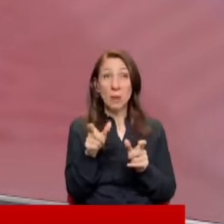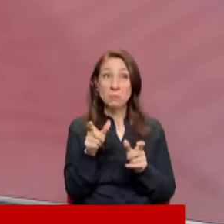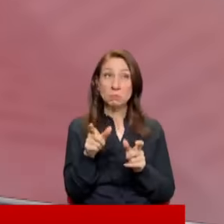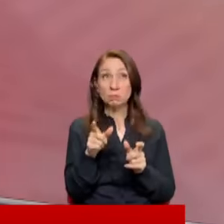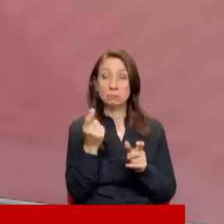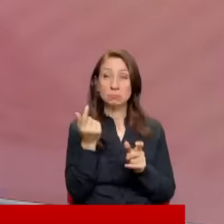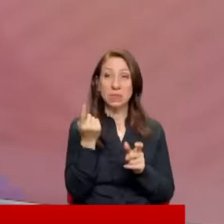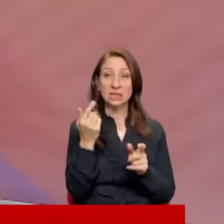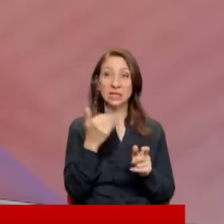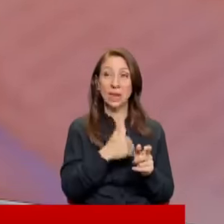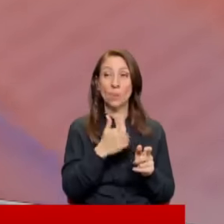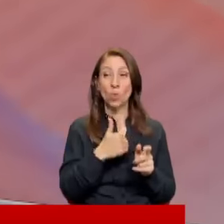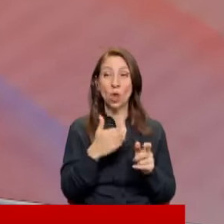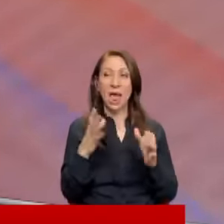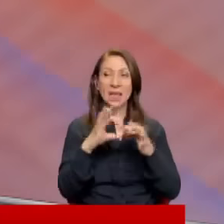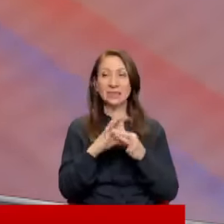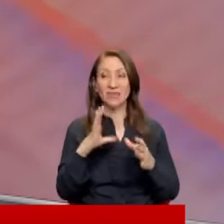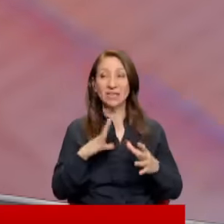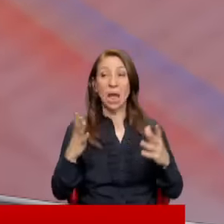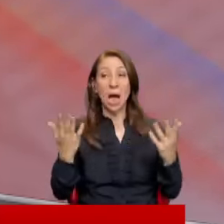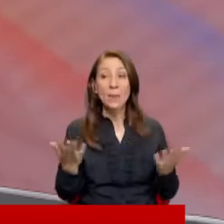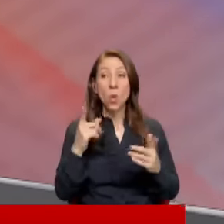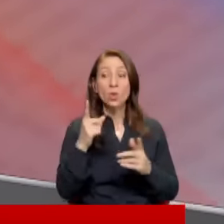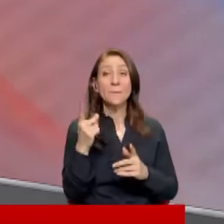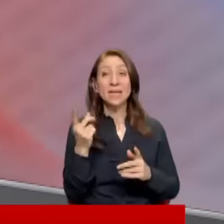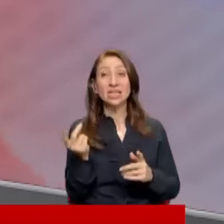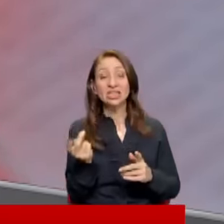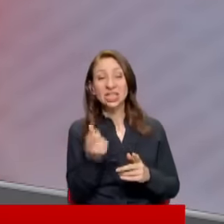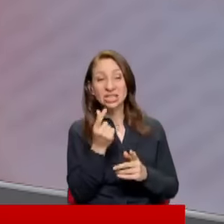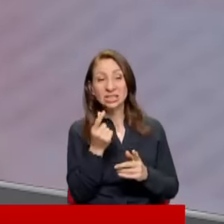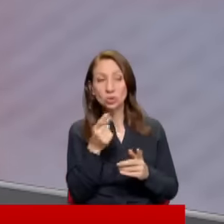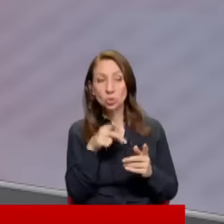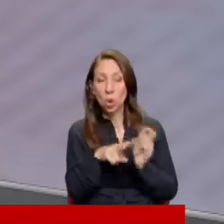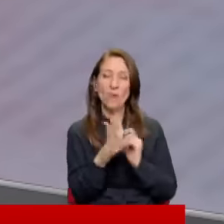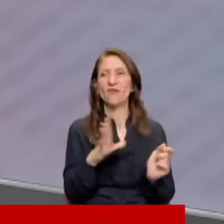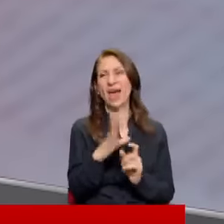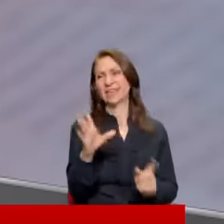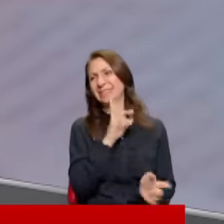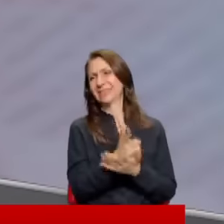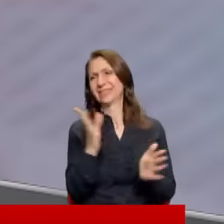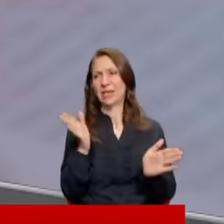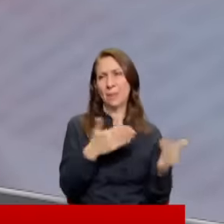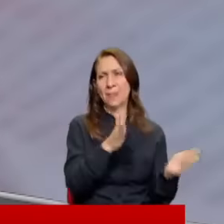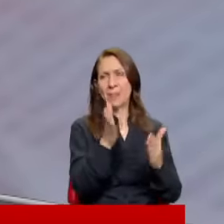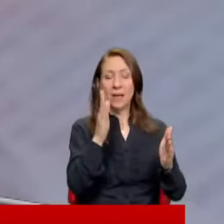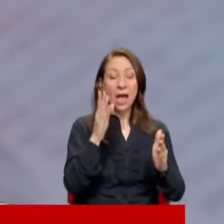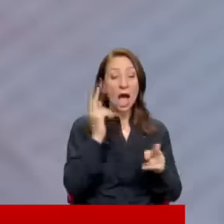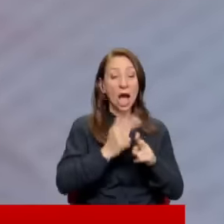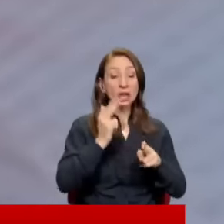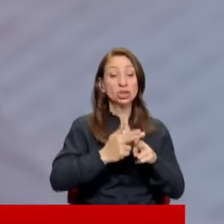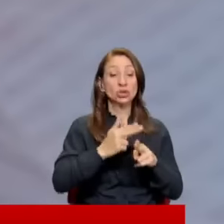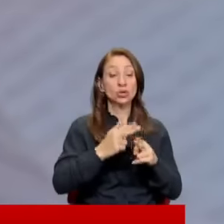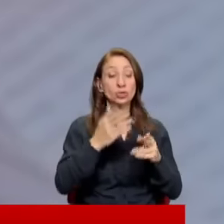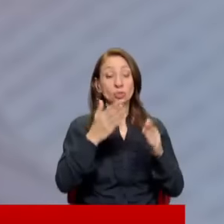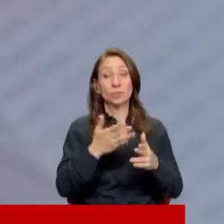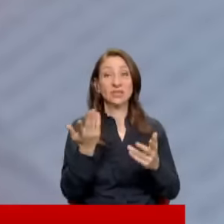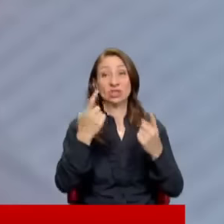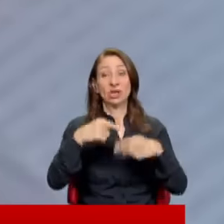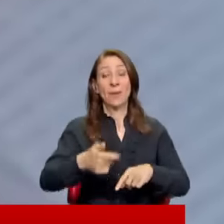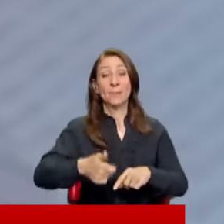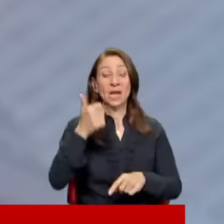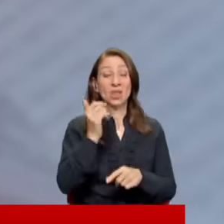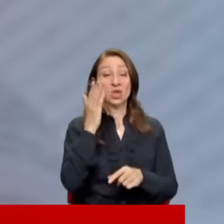tarafıyla kamuyu da ilgilendiriyordu ama onun da bir Kaçış rampası var Neticede acil durumlar dışında mesela Çevre